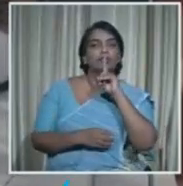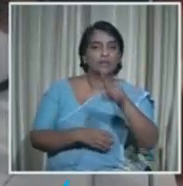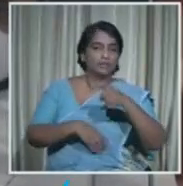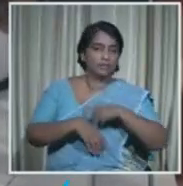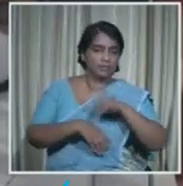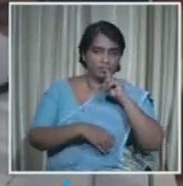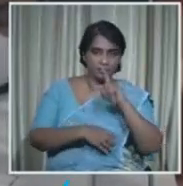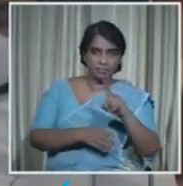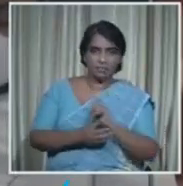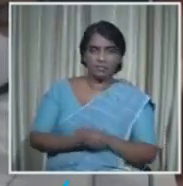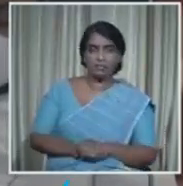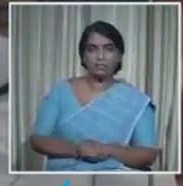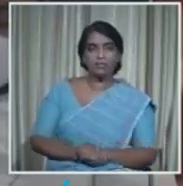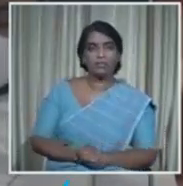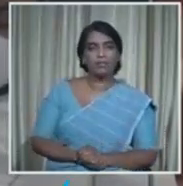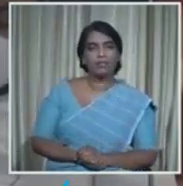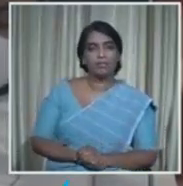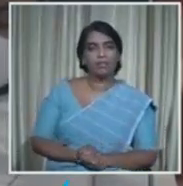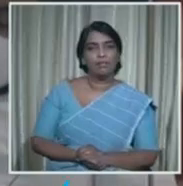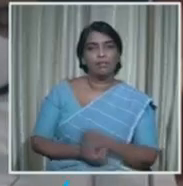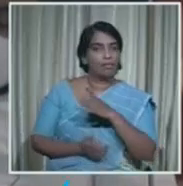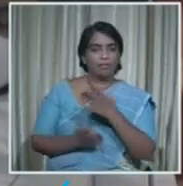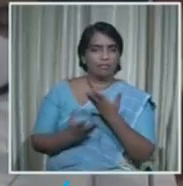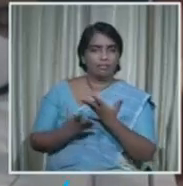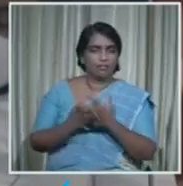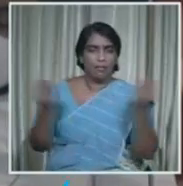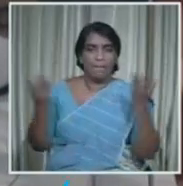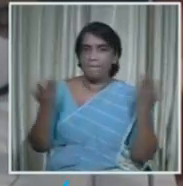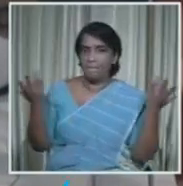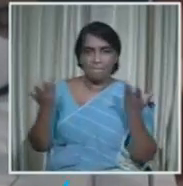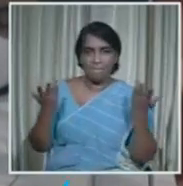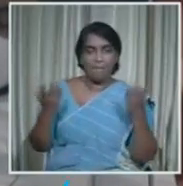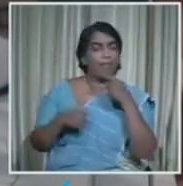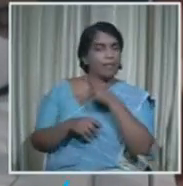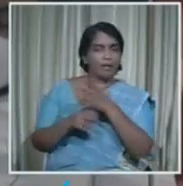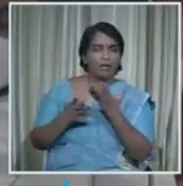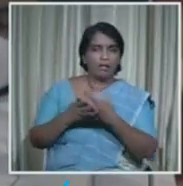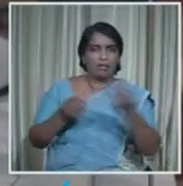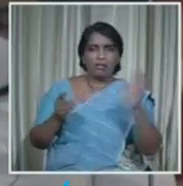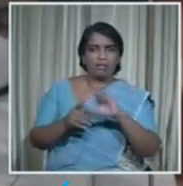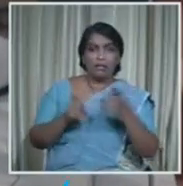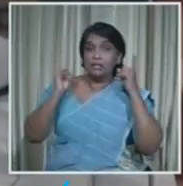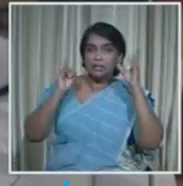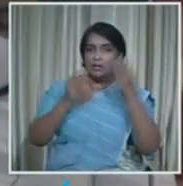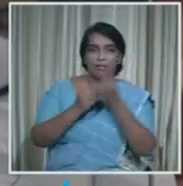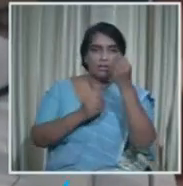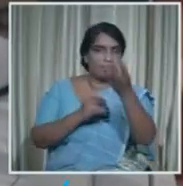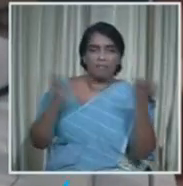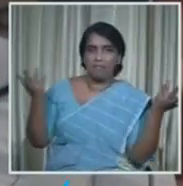කරනවා. මේක යන්න දෙන්න බෑ. මේක යන්න බෑ මේ සෙල්ලම කරන්න දෙන්න බෑ